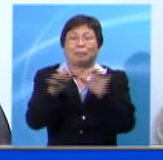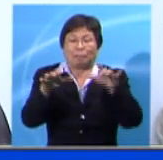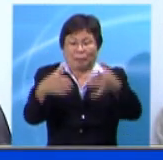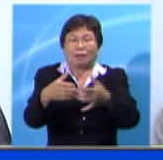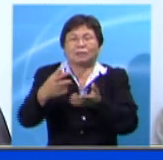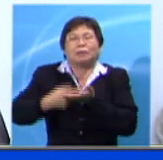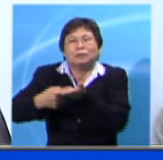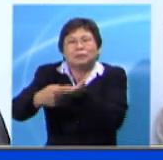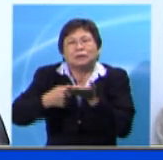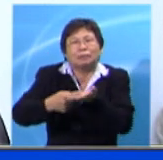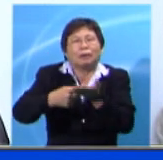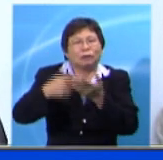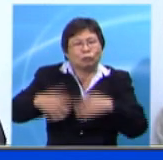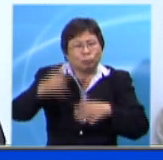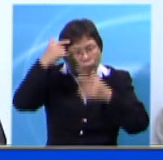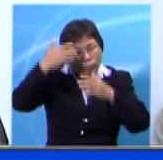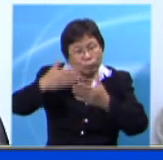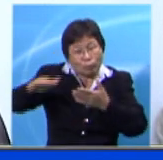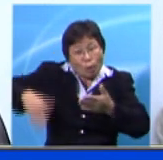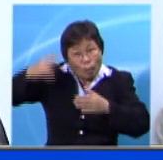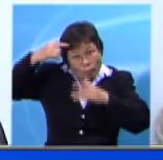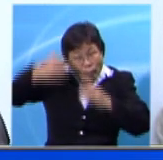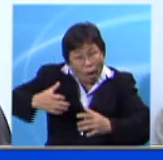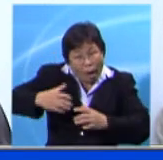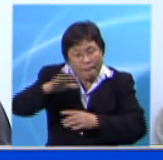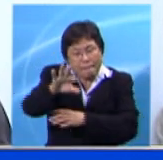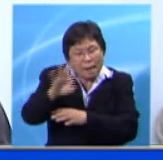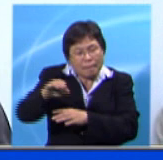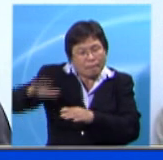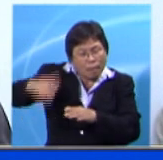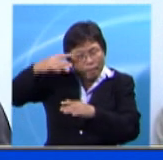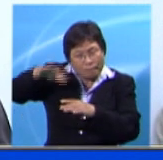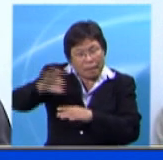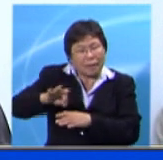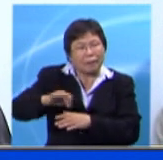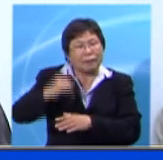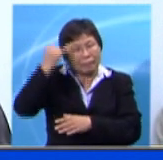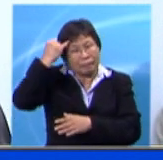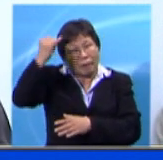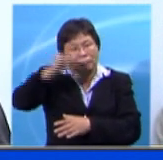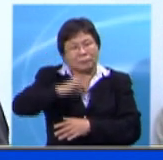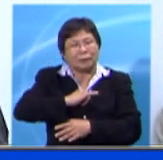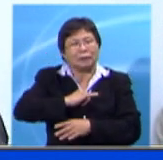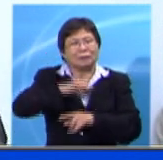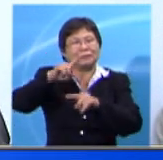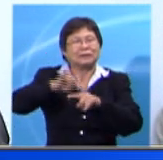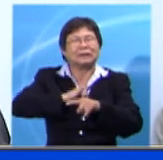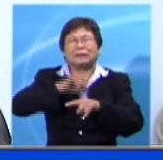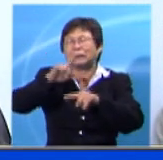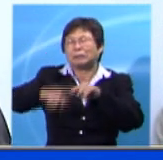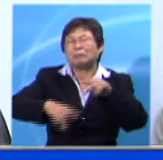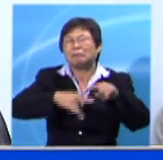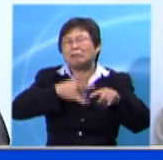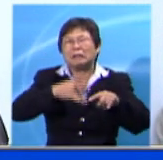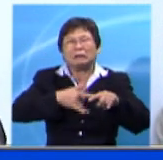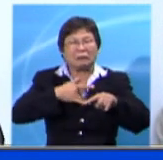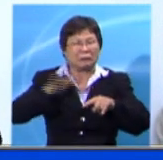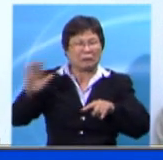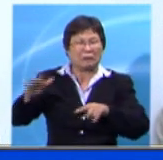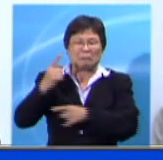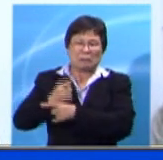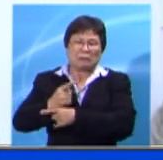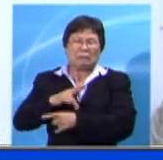dia sebelum saya buat pemilihan dan pandangan saya saya tak dapat feeling yang dia